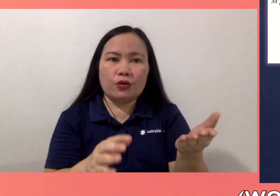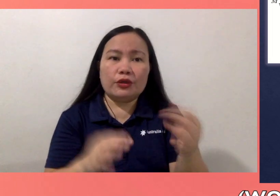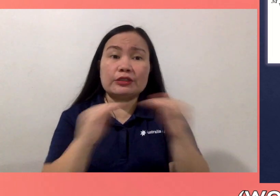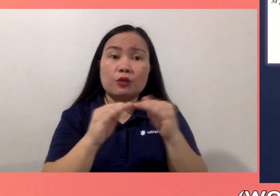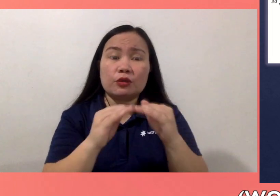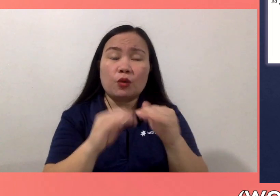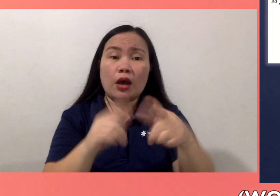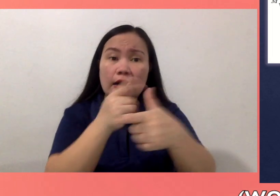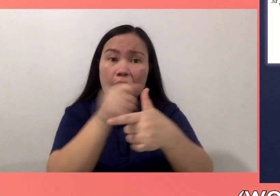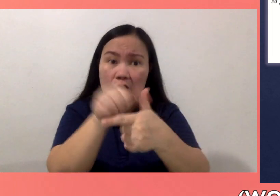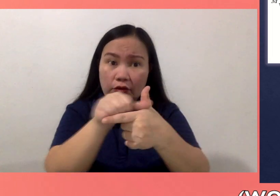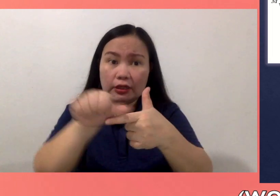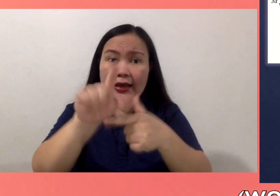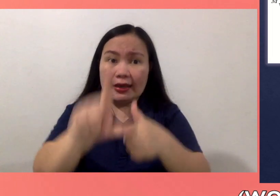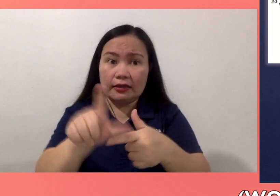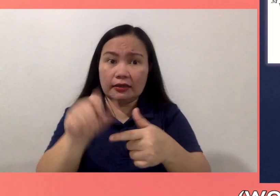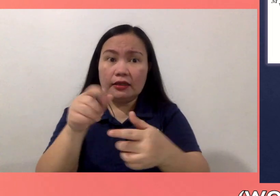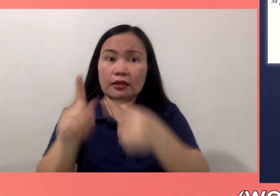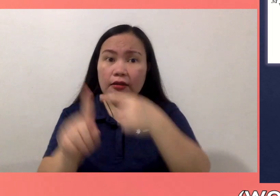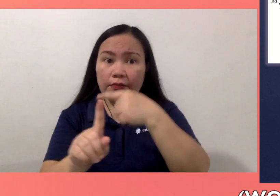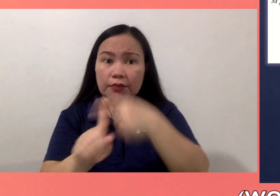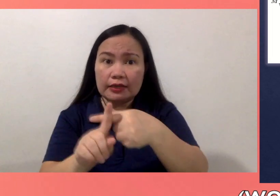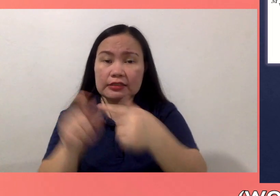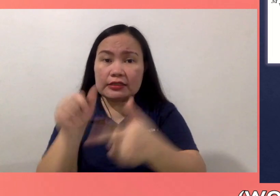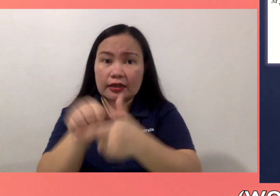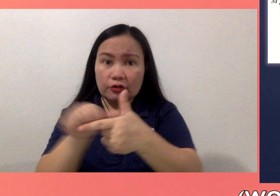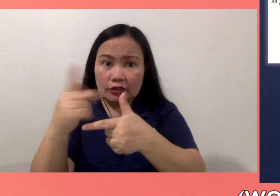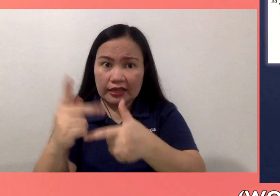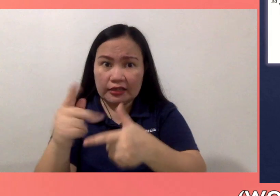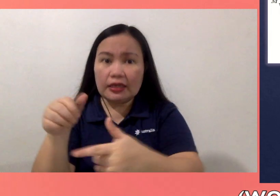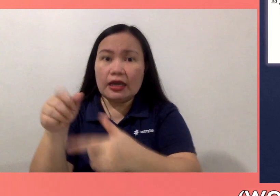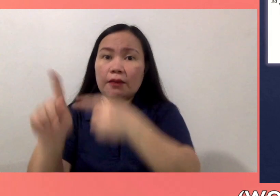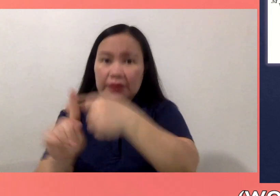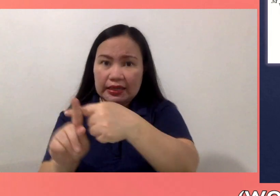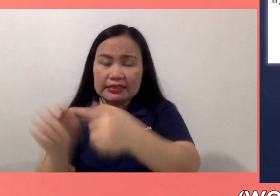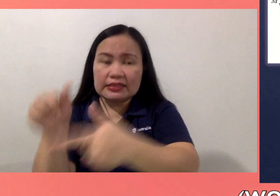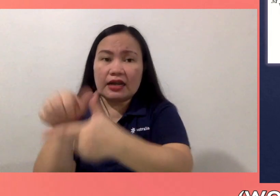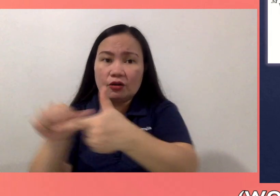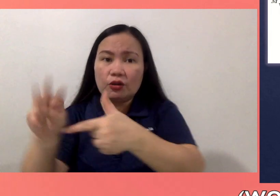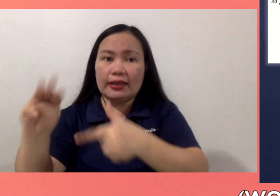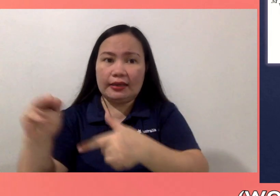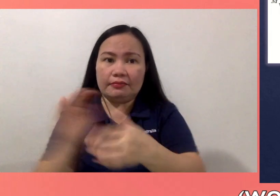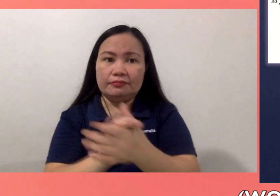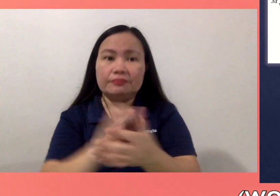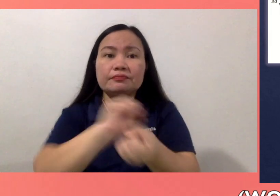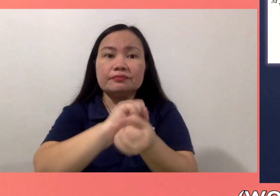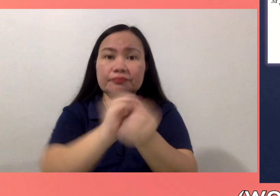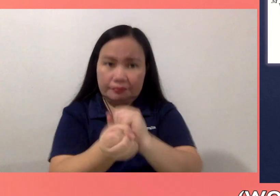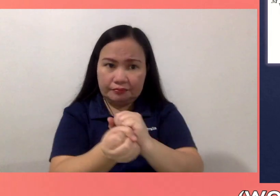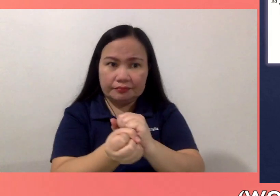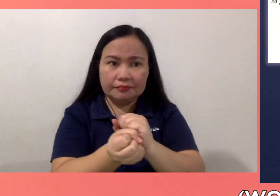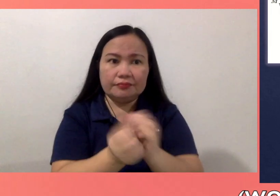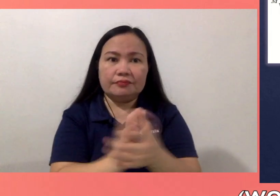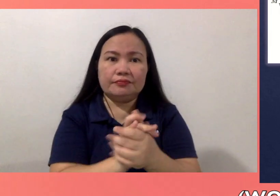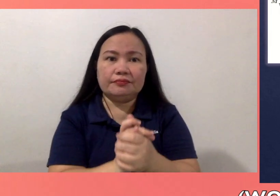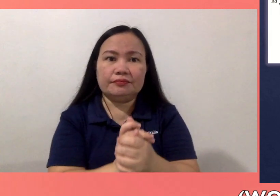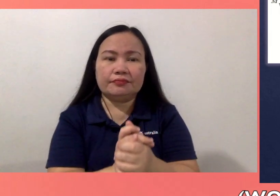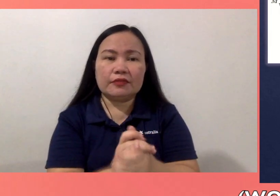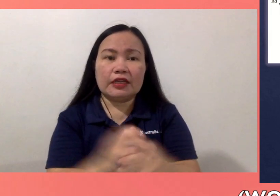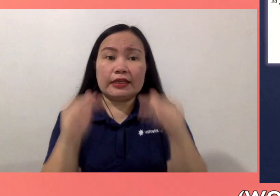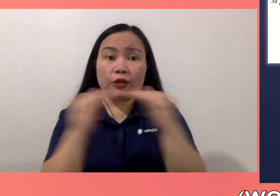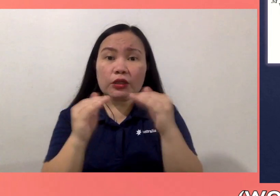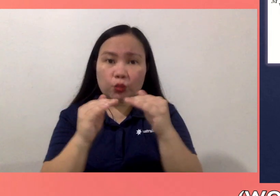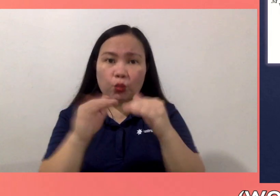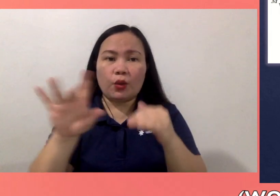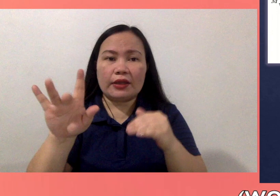angle K plus angle M. So, kunin natin. Substitute lang natin, no? Isa-substitute lang natin, that is equal